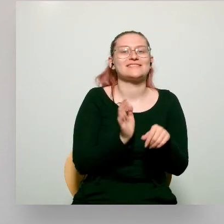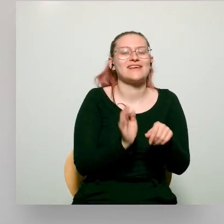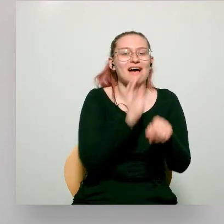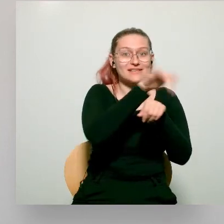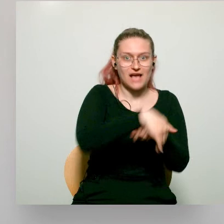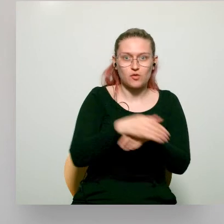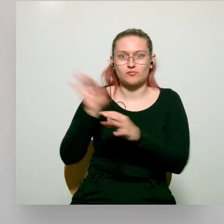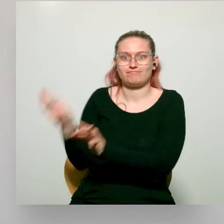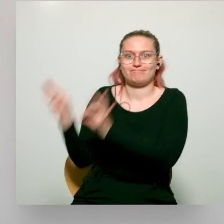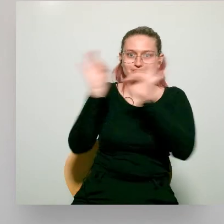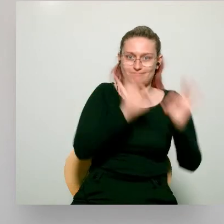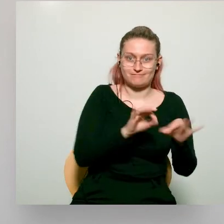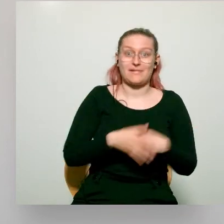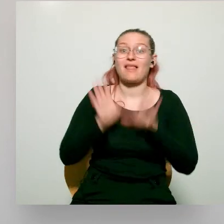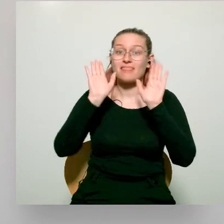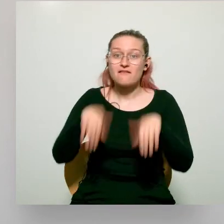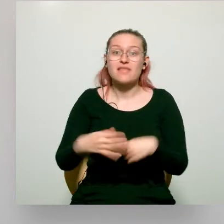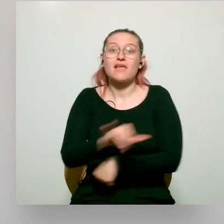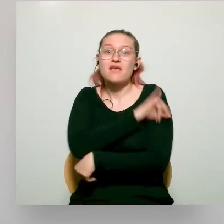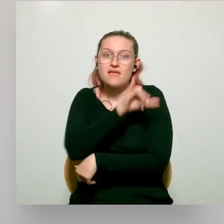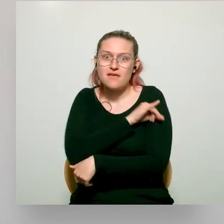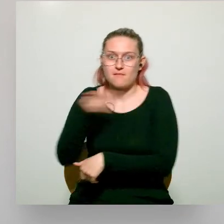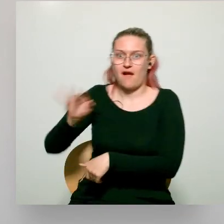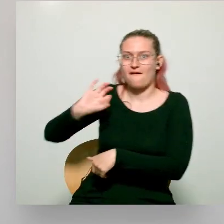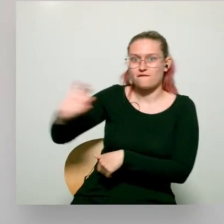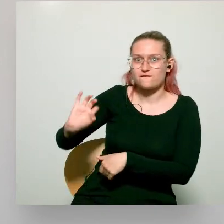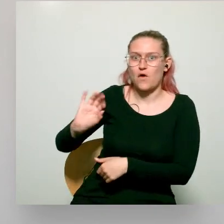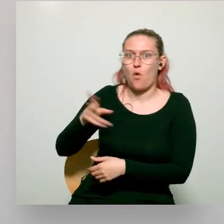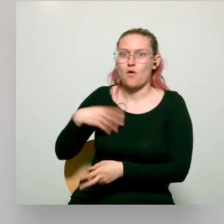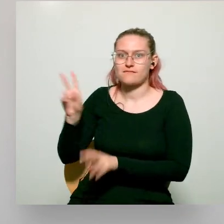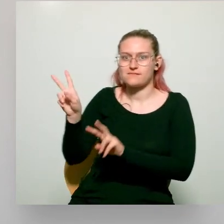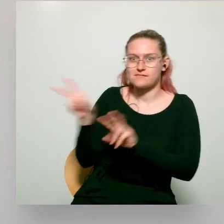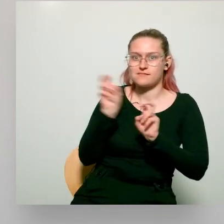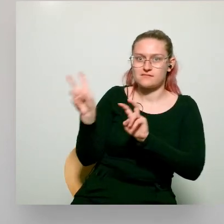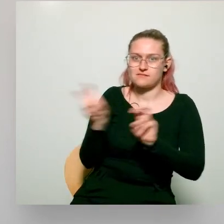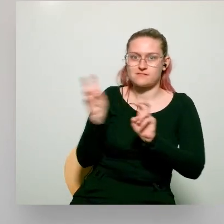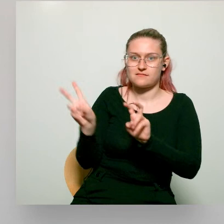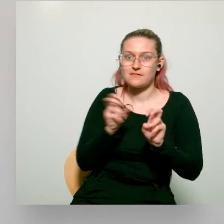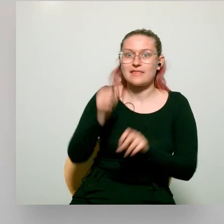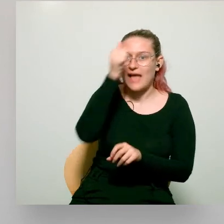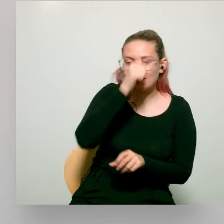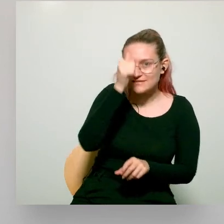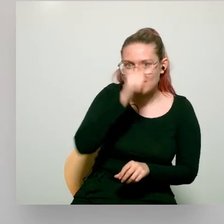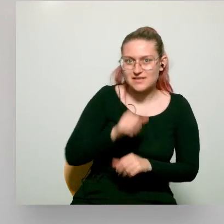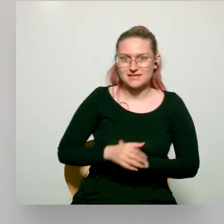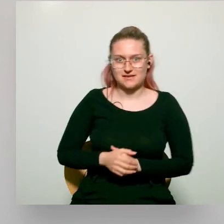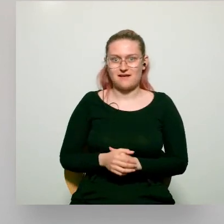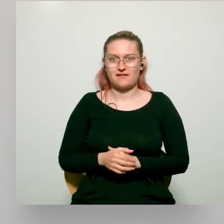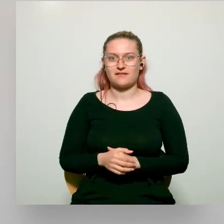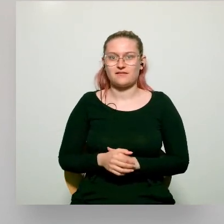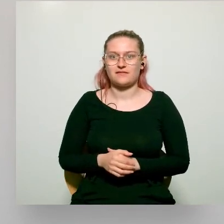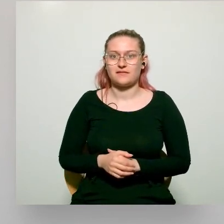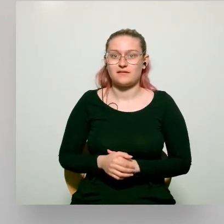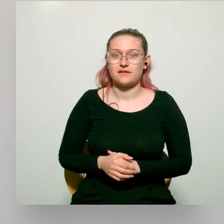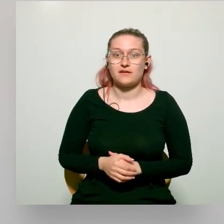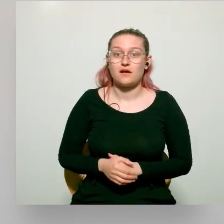imiona, Natalka, Poltawka, czyli to są nazwiska, musieli nawet tłumaczyć w